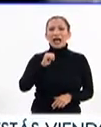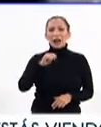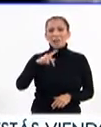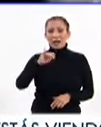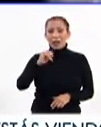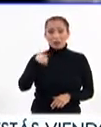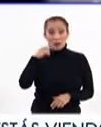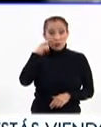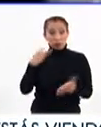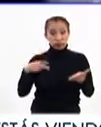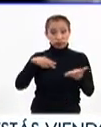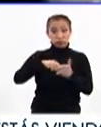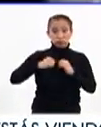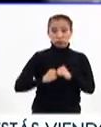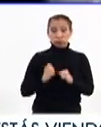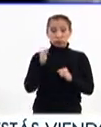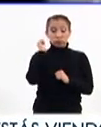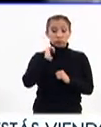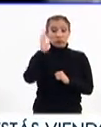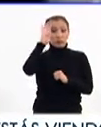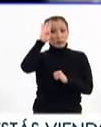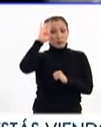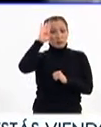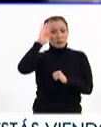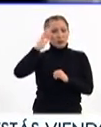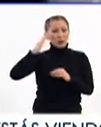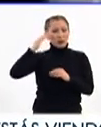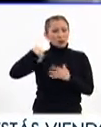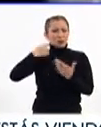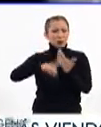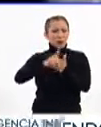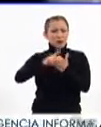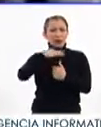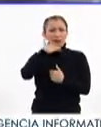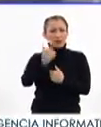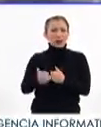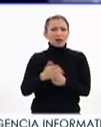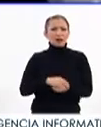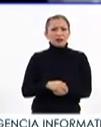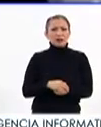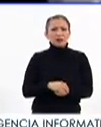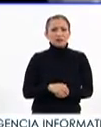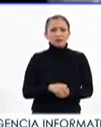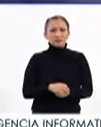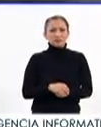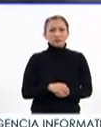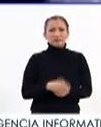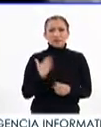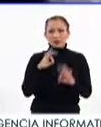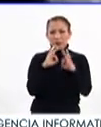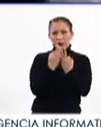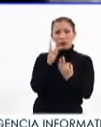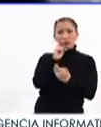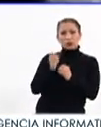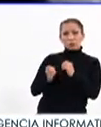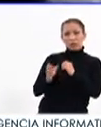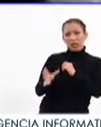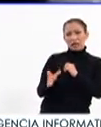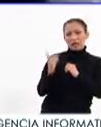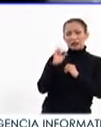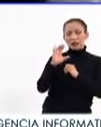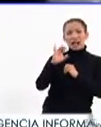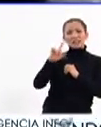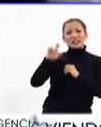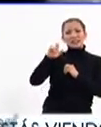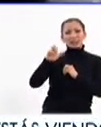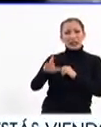no, al potere, senza nessun problema i tedeschi hanno adottato Bundeskanzlerin, no? Cioè la forma femminile di